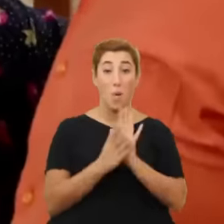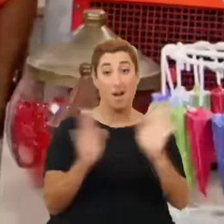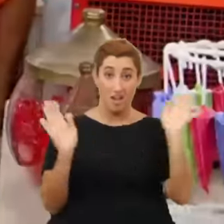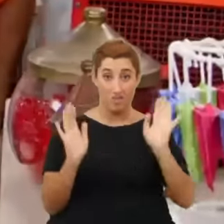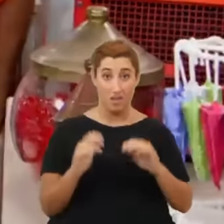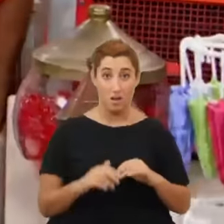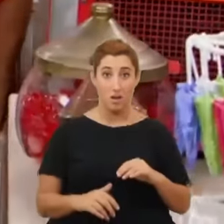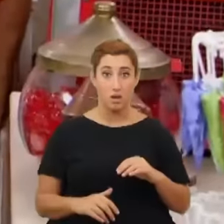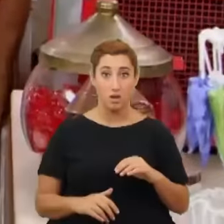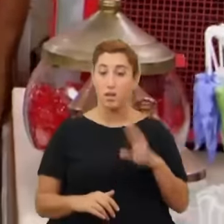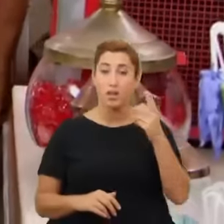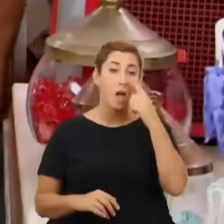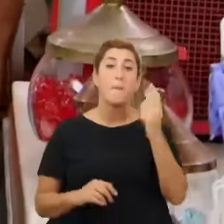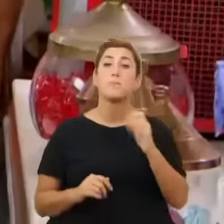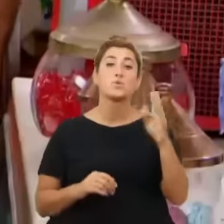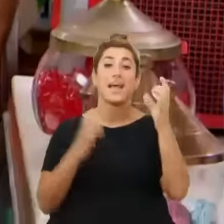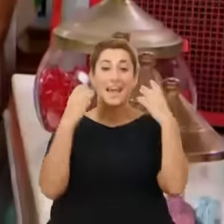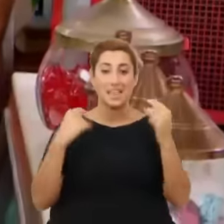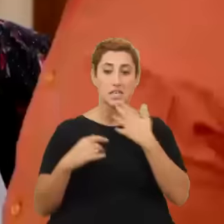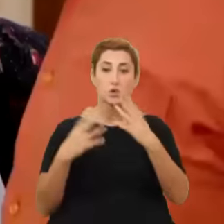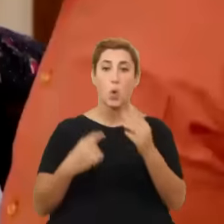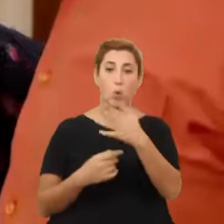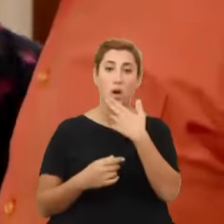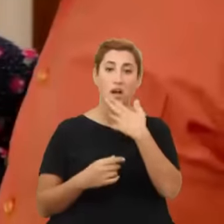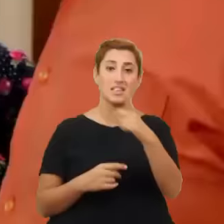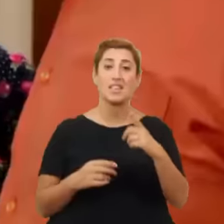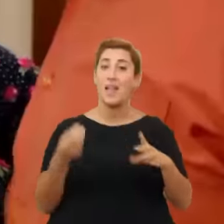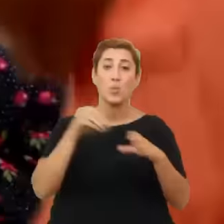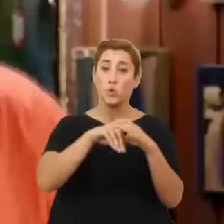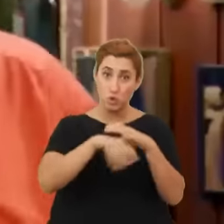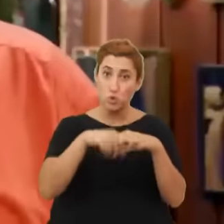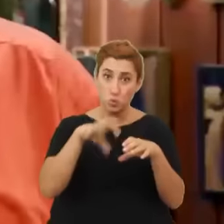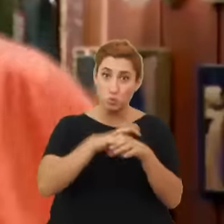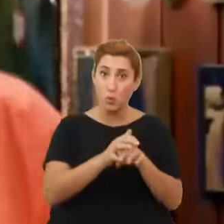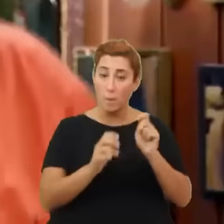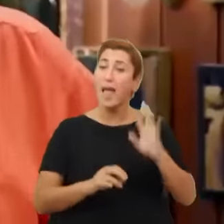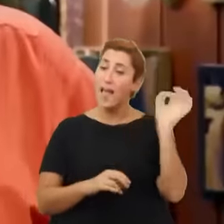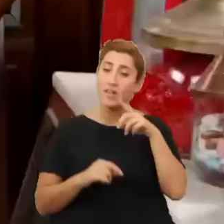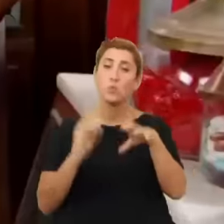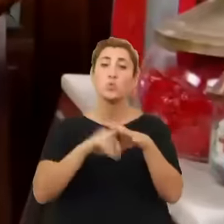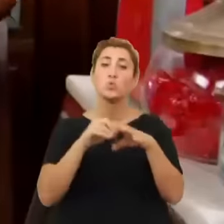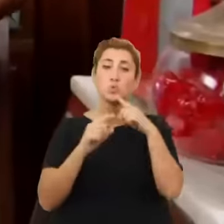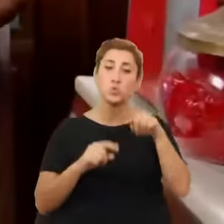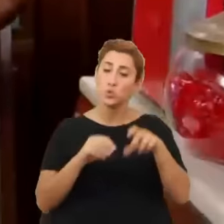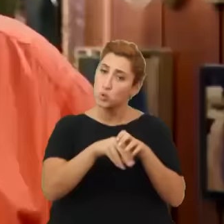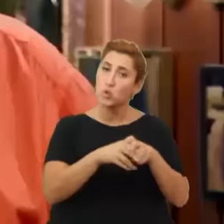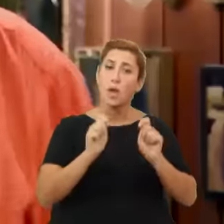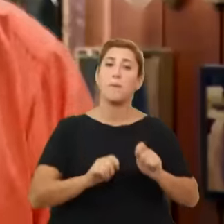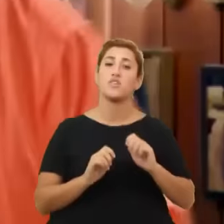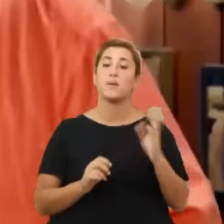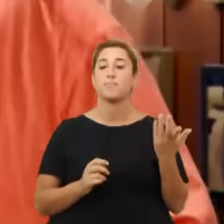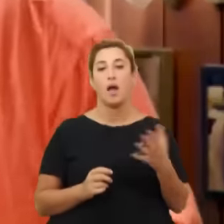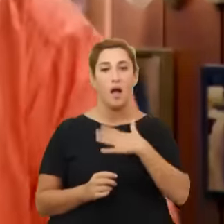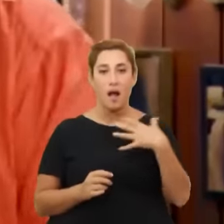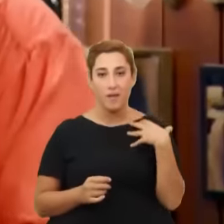ha. Ne umaysın sen? Gelinlik kız ol diyor gari. Turşusunu mi kuracaksın onu? Evet. Turşusunu kuracağım. Evet. Ya